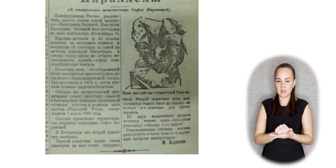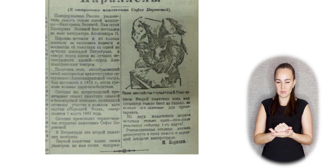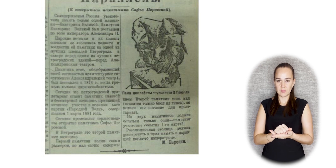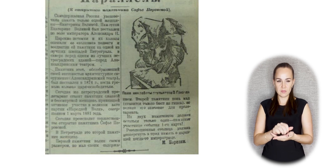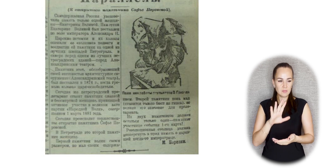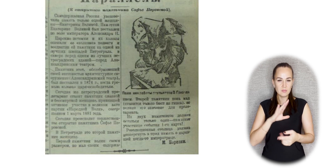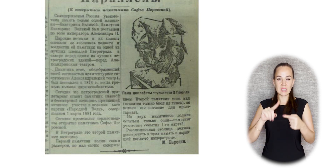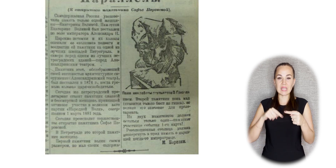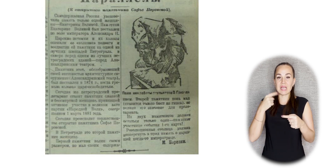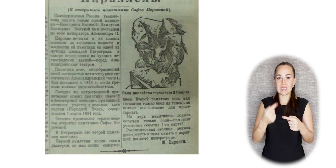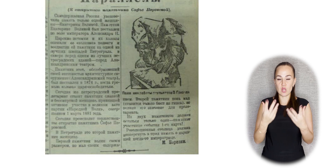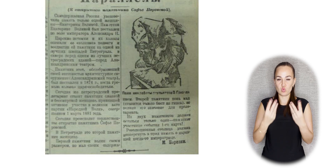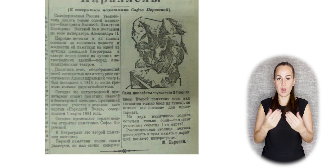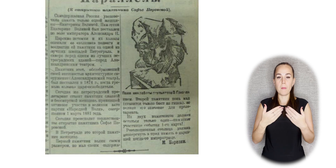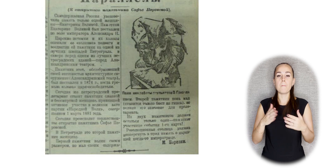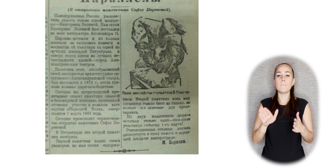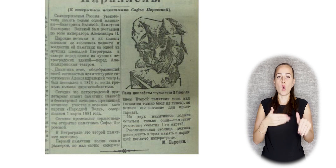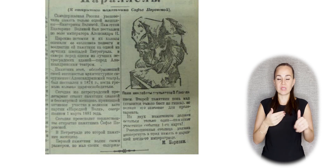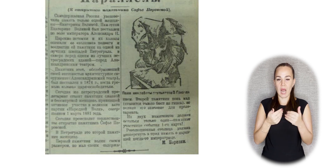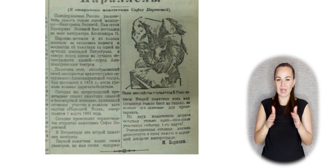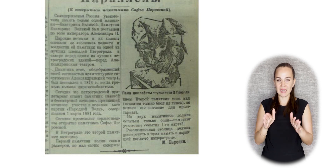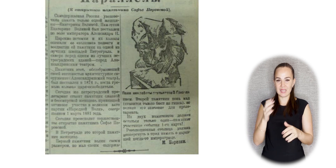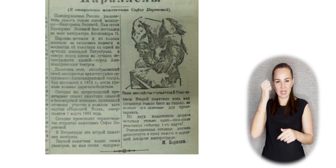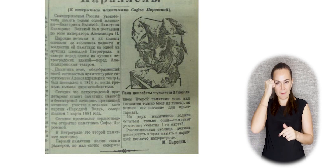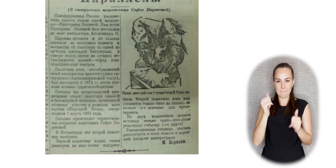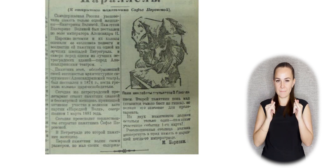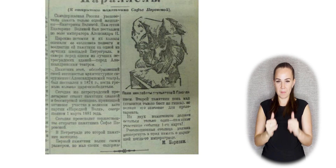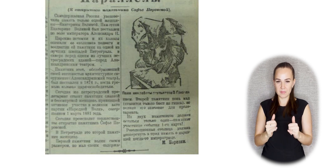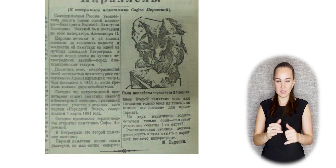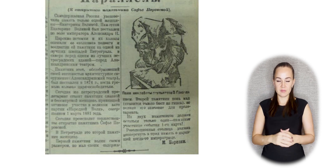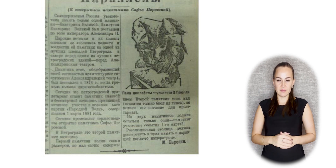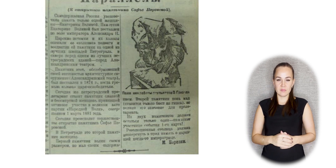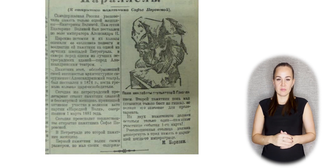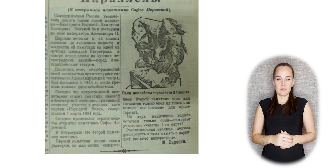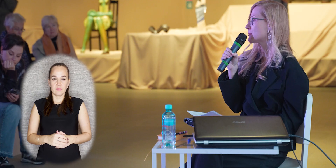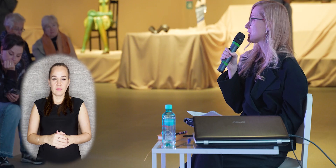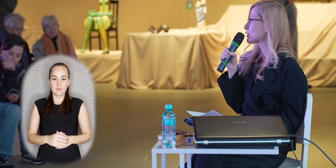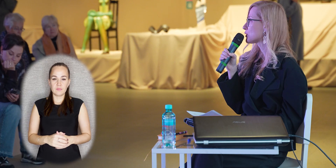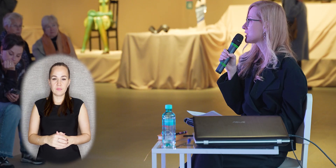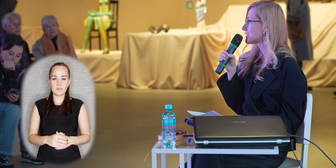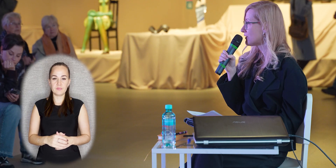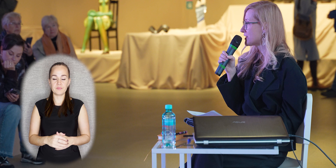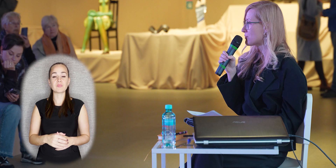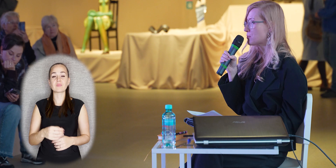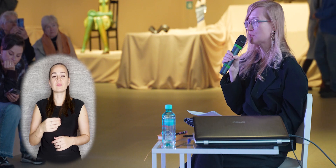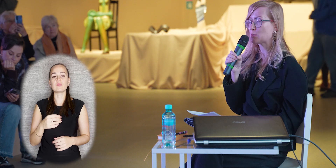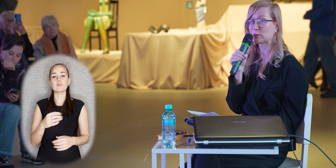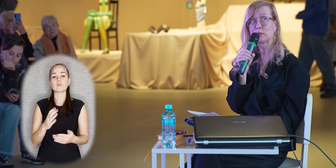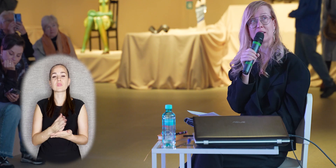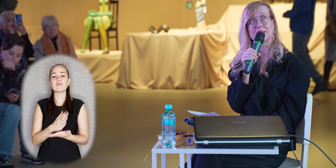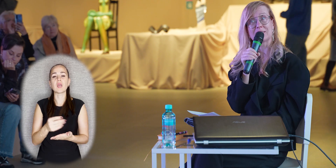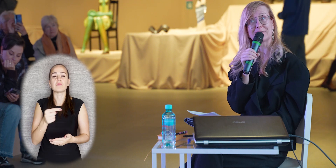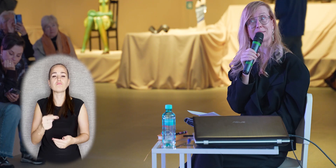на следующий день после открытия памятника. Мы не видим, на самом деле, такого уж негодования по